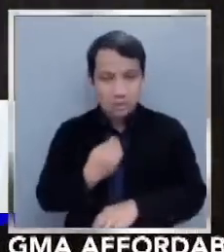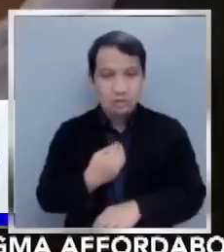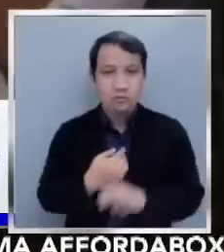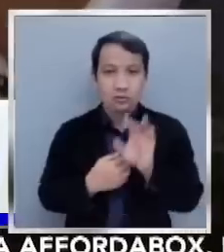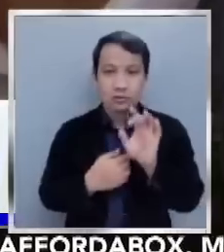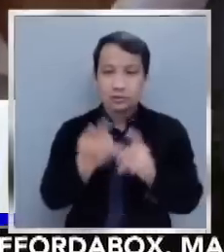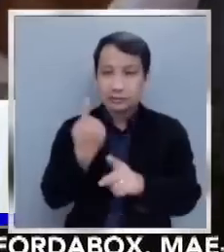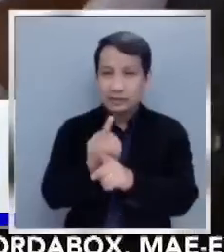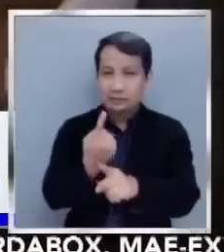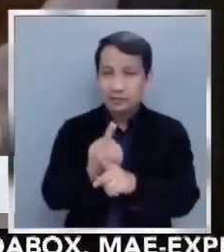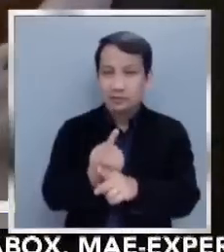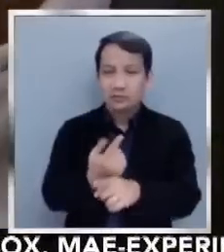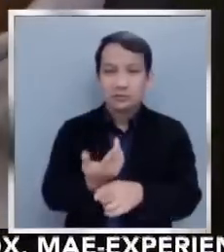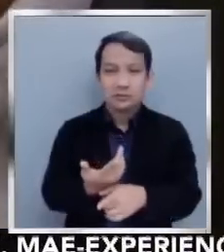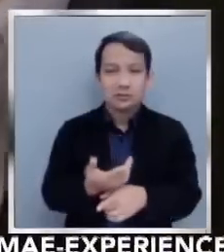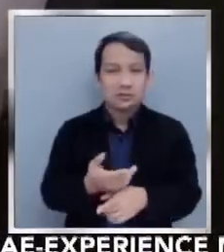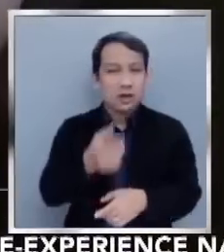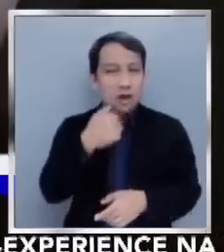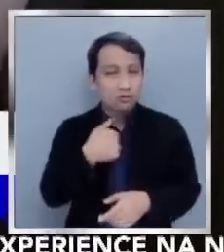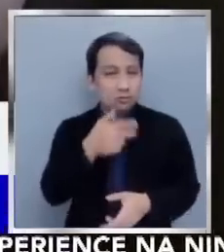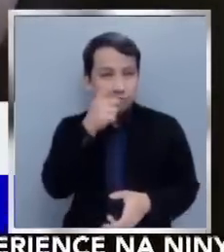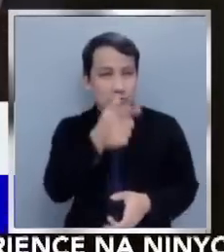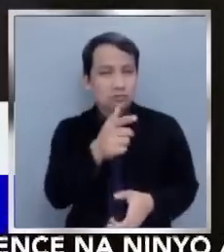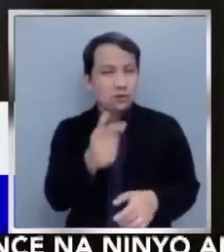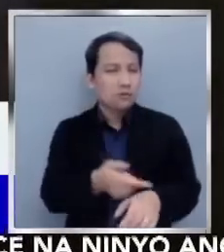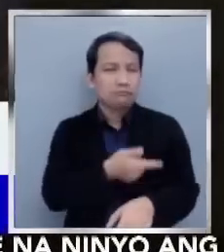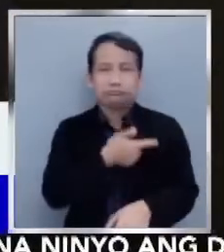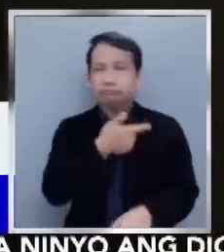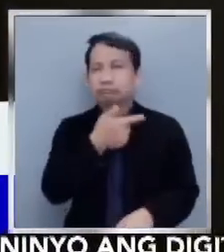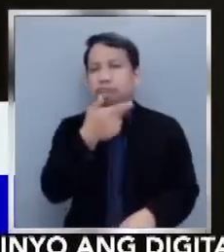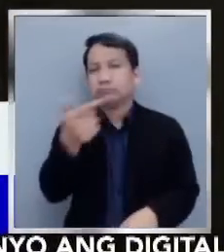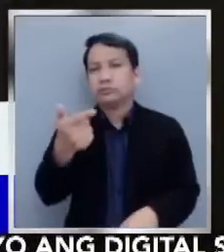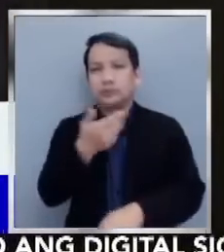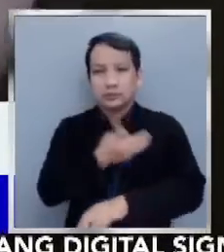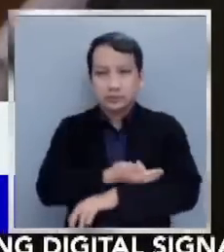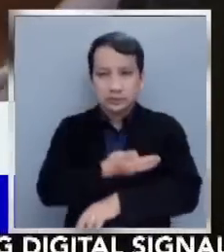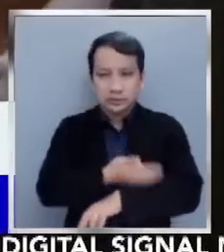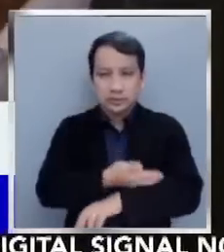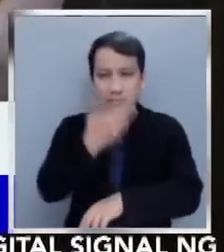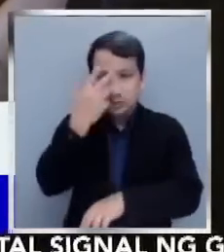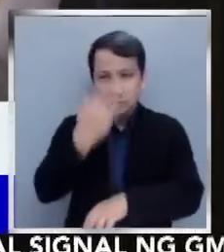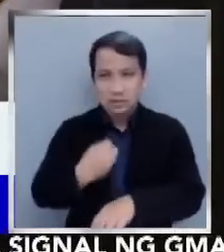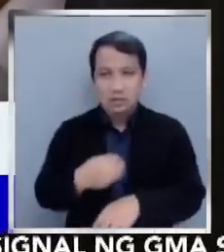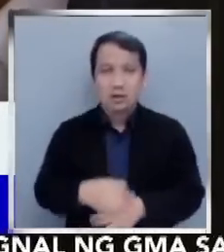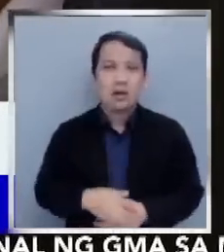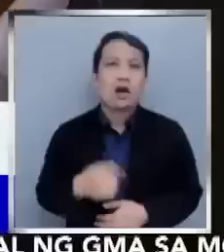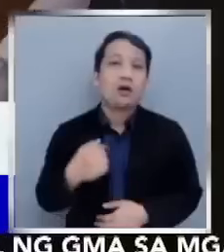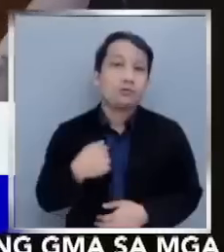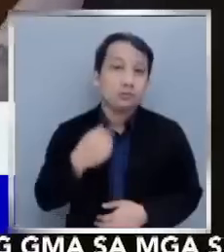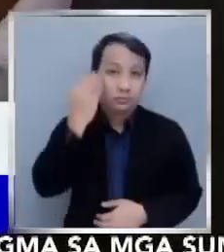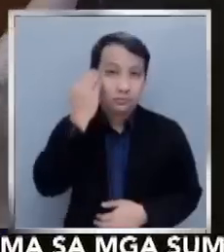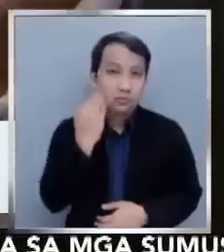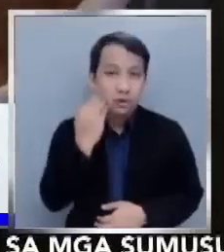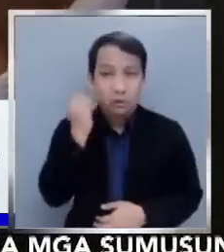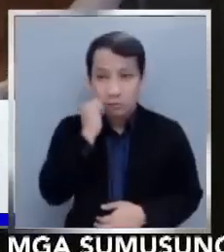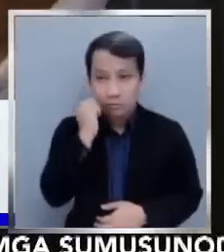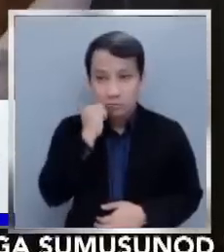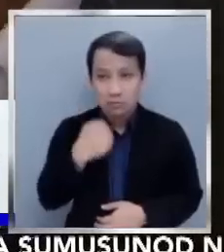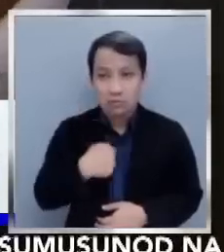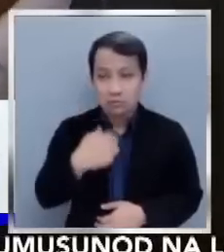maayos. I look forward to a long rest. Kasi kulang talaga palagi ang tulog